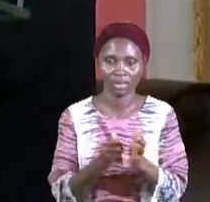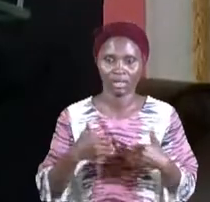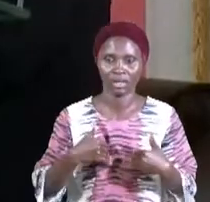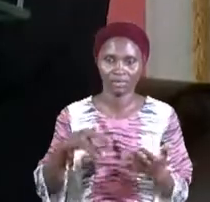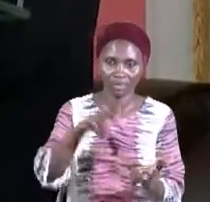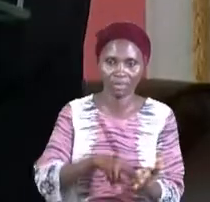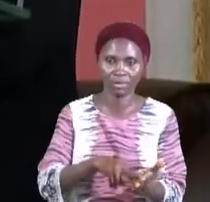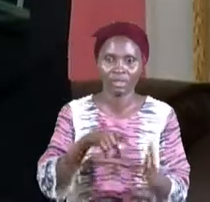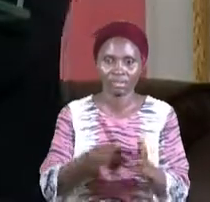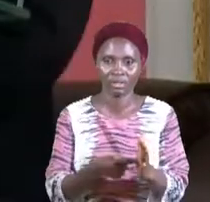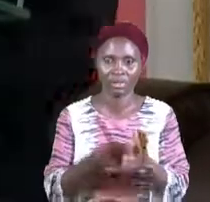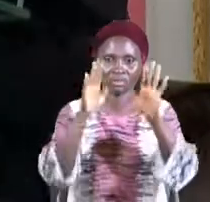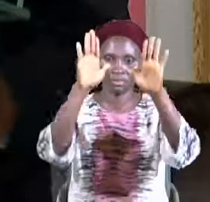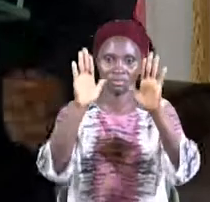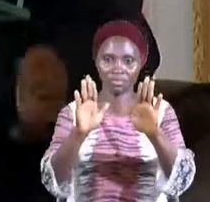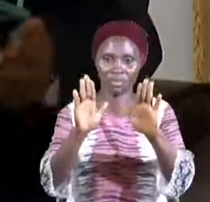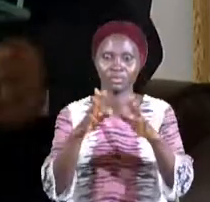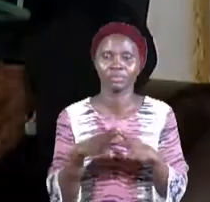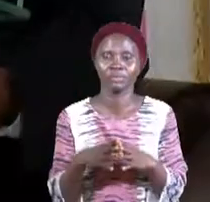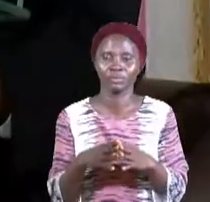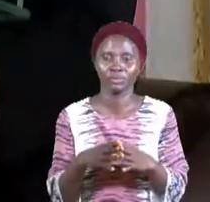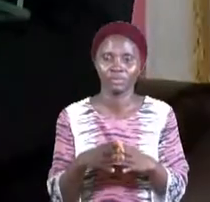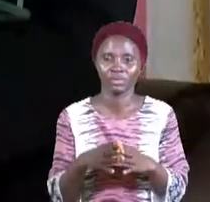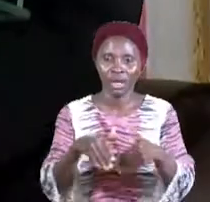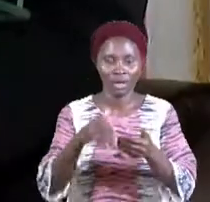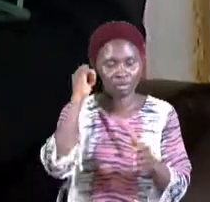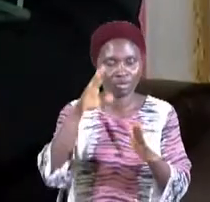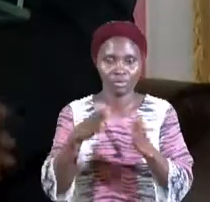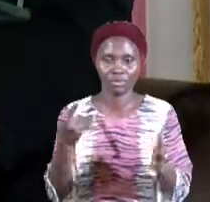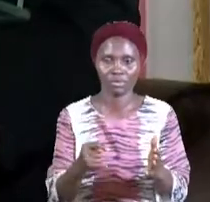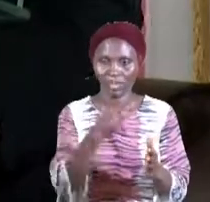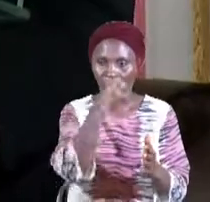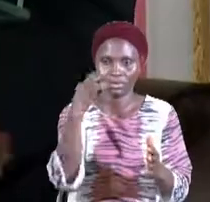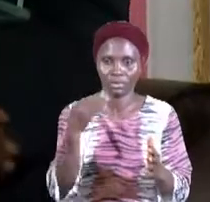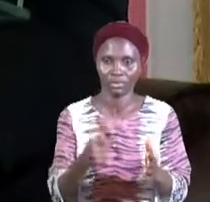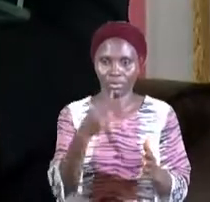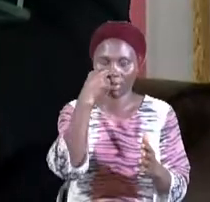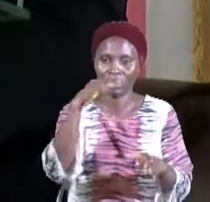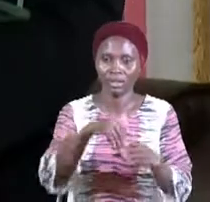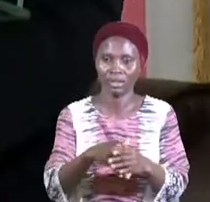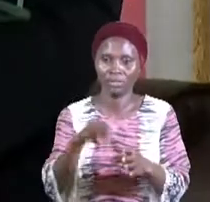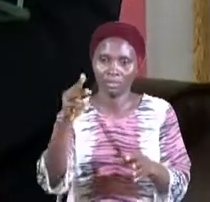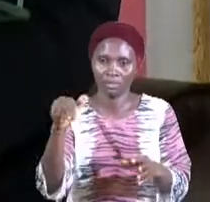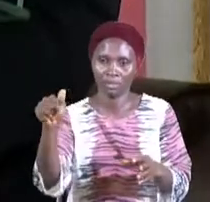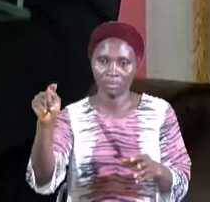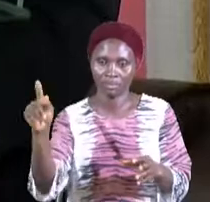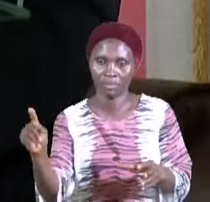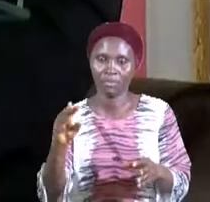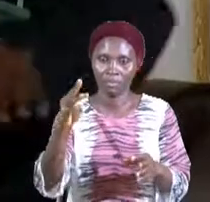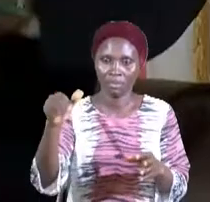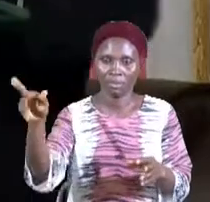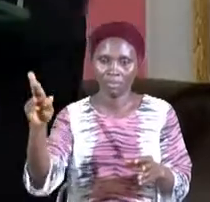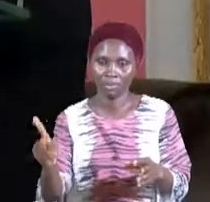miracle. Vous avez l'ouverture des yeux des aveugles en Matthieu, en Marc, en Luc et en